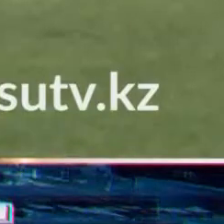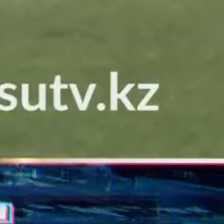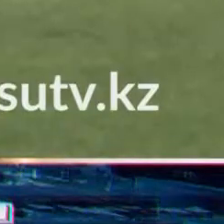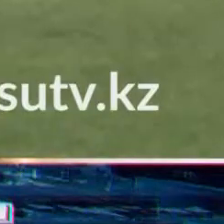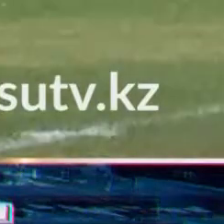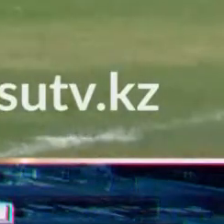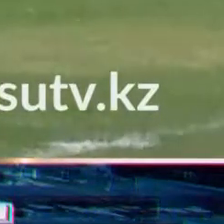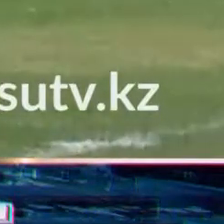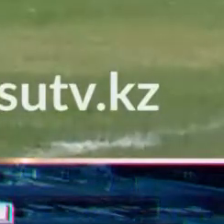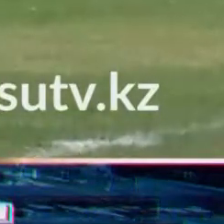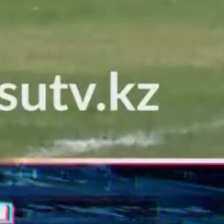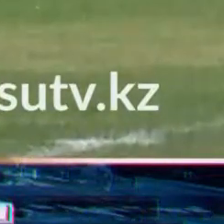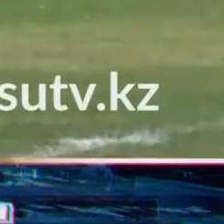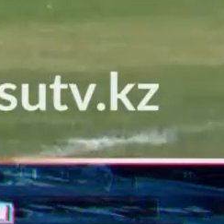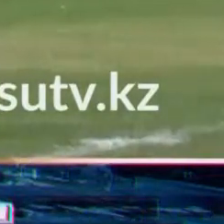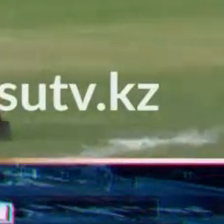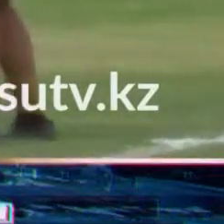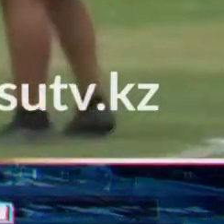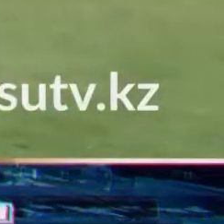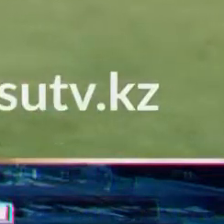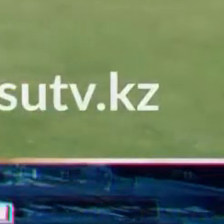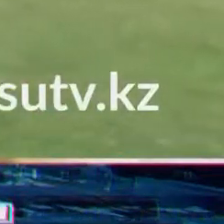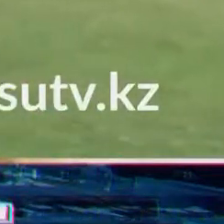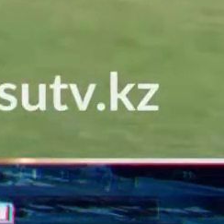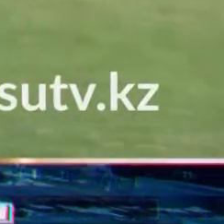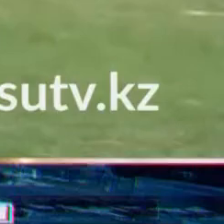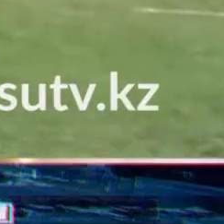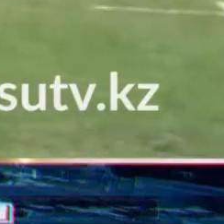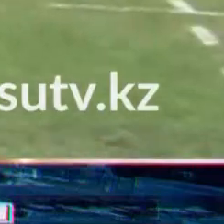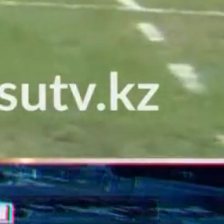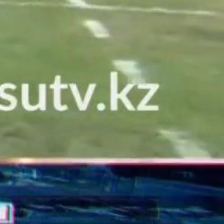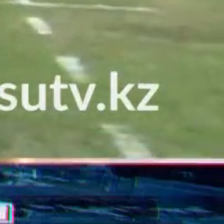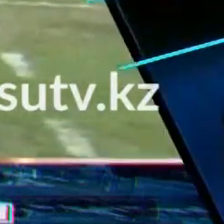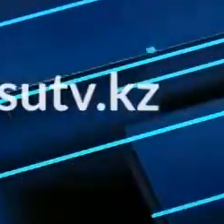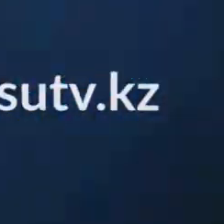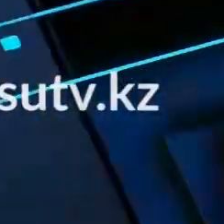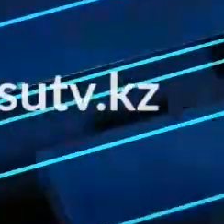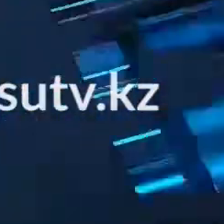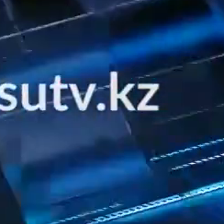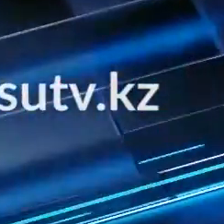Олимпа подведены итоги 3-го и 4-го туров чемпионата страны по регби среди мужчин.